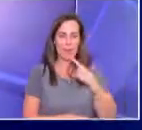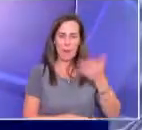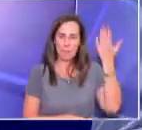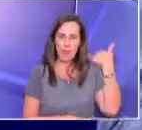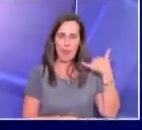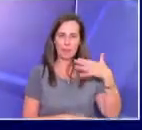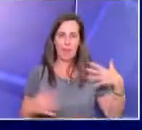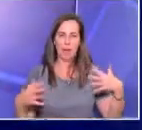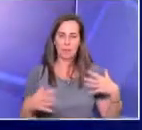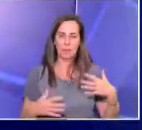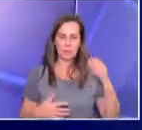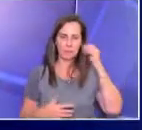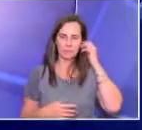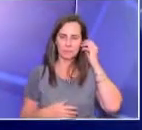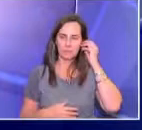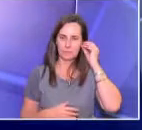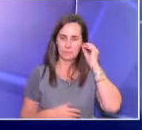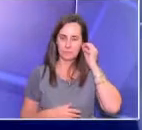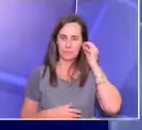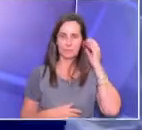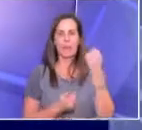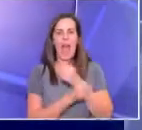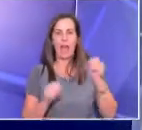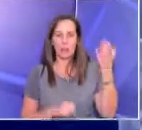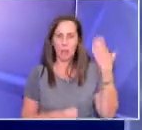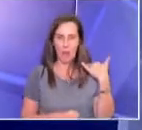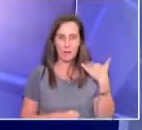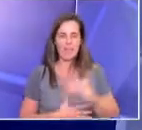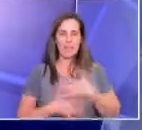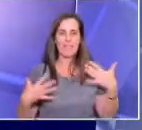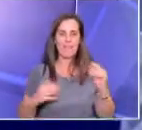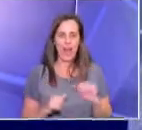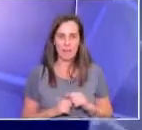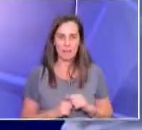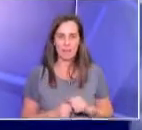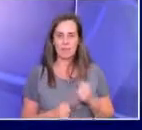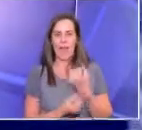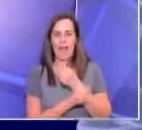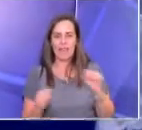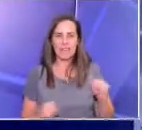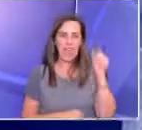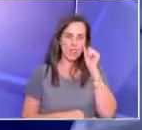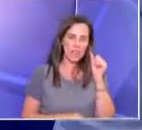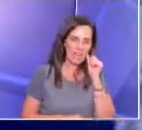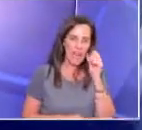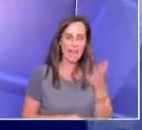הייתה הגימוניה. זה החילונים שאנחנו מדברים עליהם, שנבהלים מהדבר הזה. החילוני,